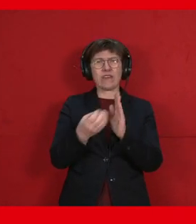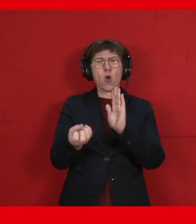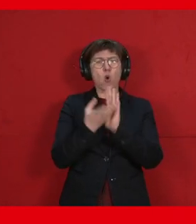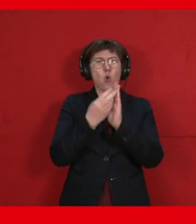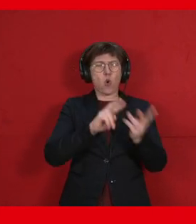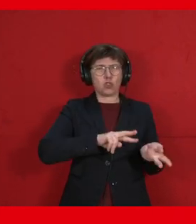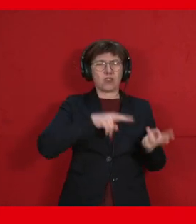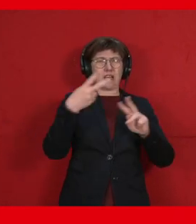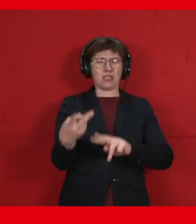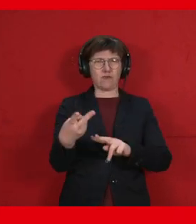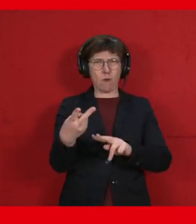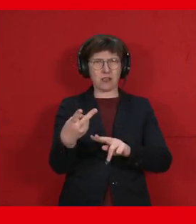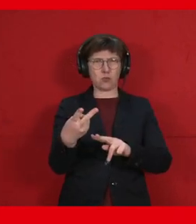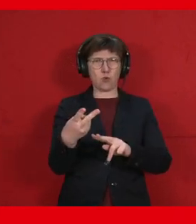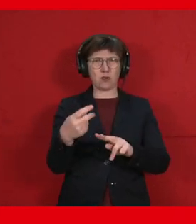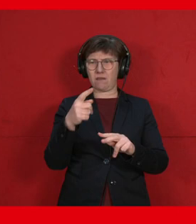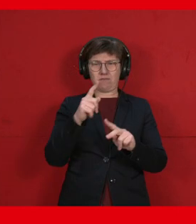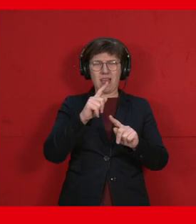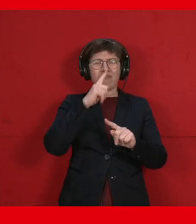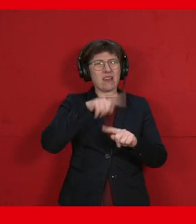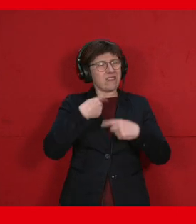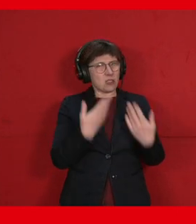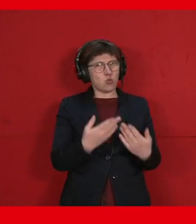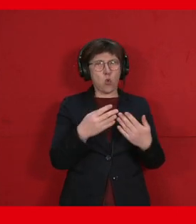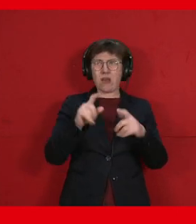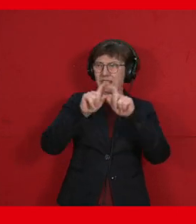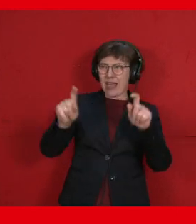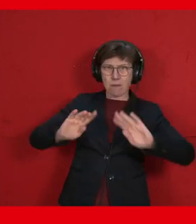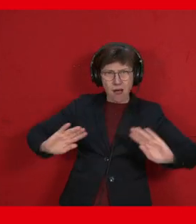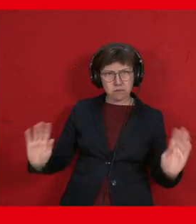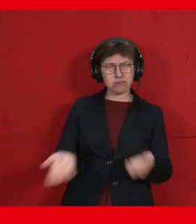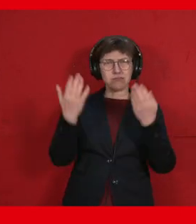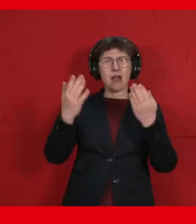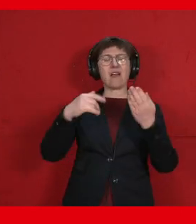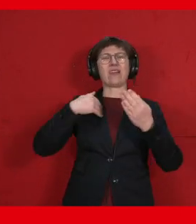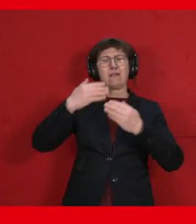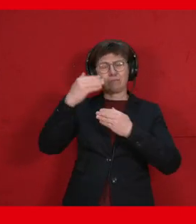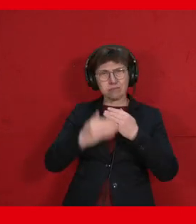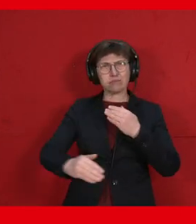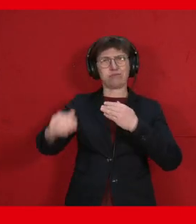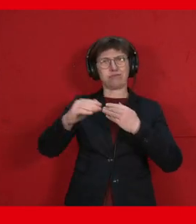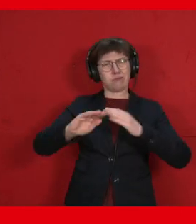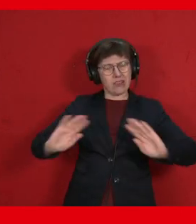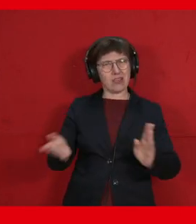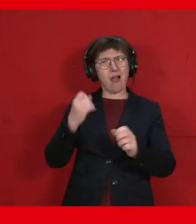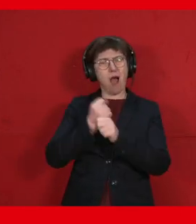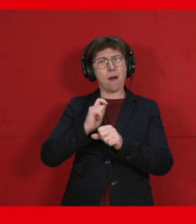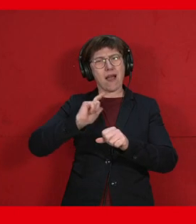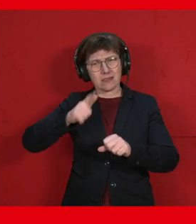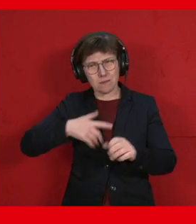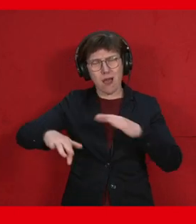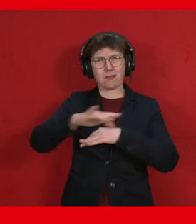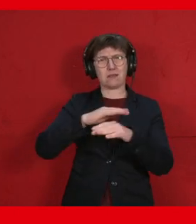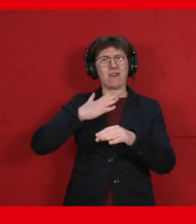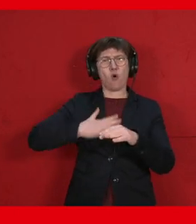ökologische Transformation, sondern wenn wir es so machen, dass wir solche Missionen voranbringen, dann wird es unsere Arbeitsplätze und